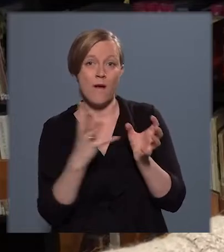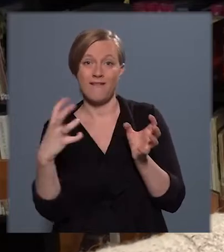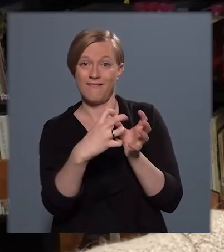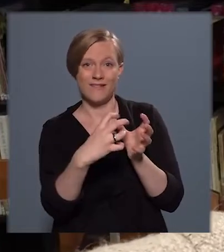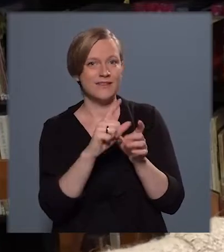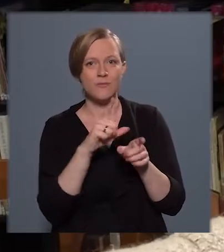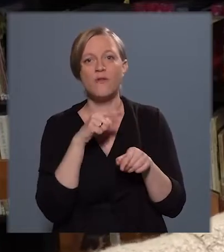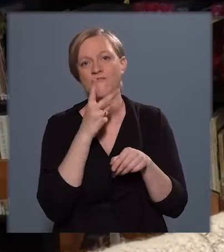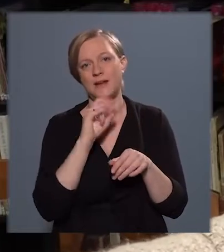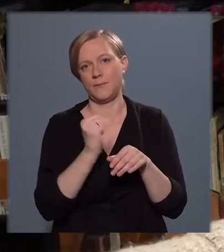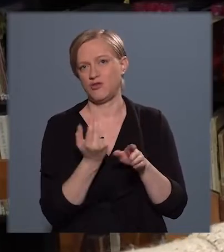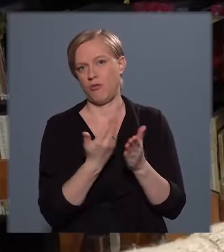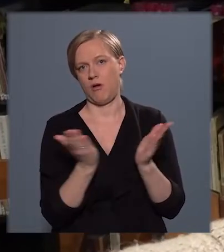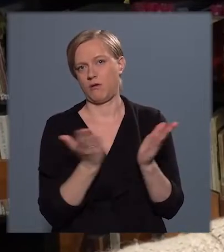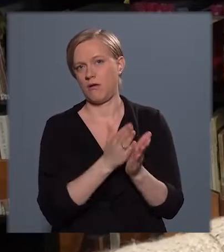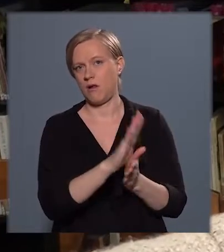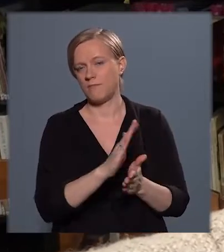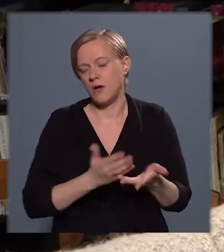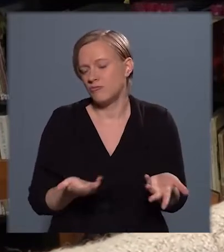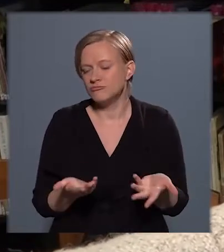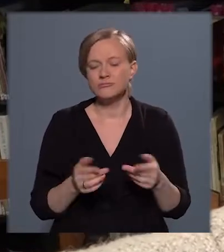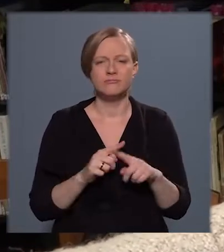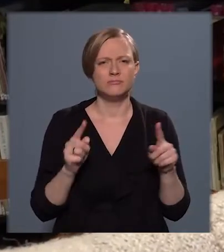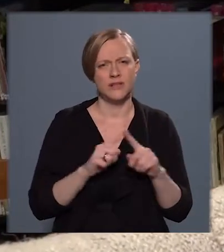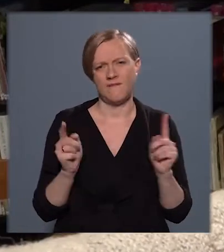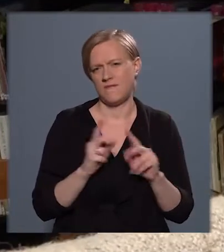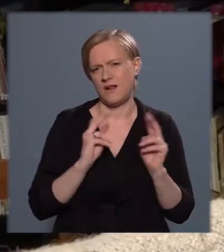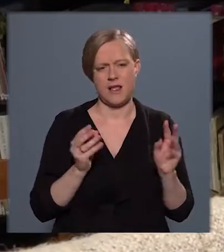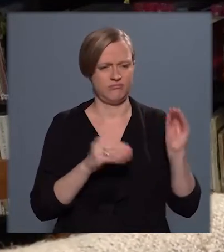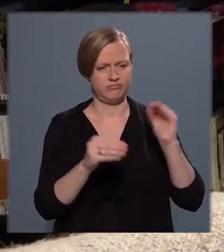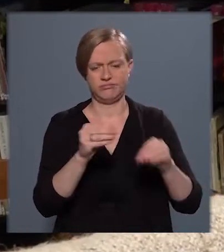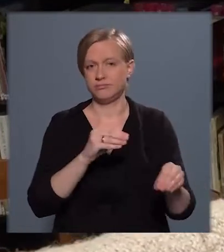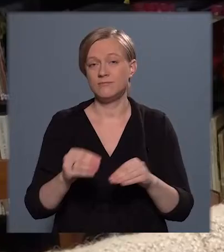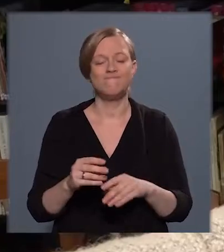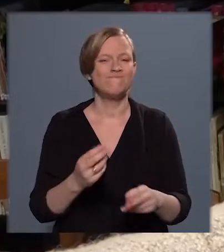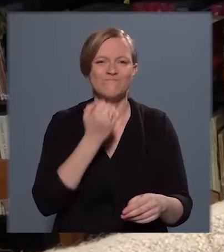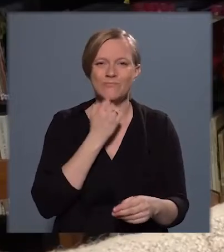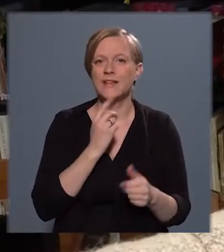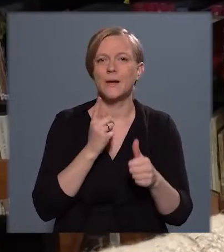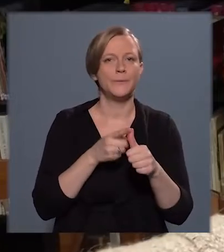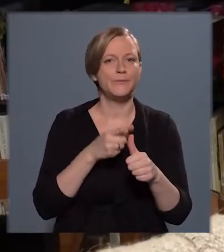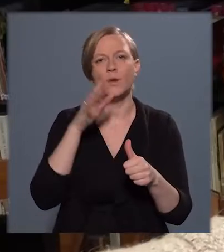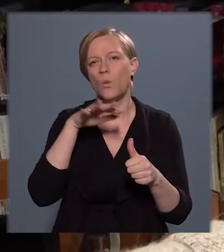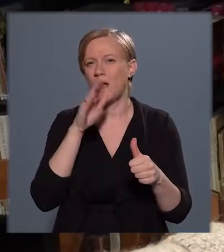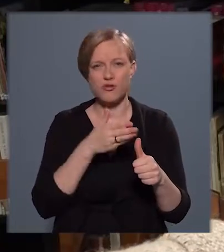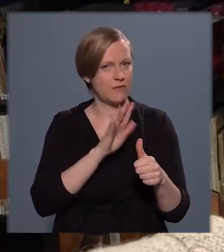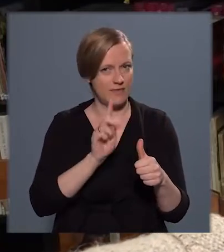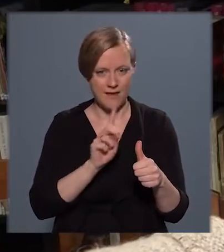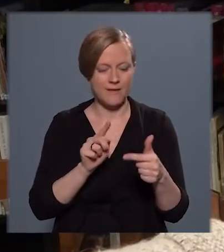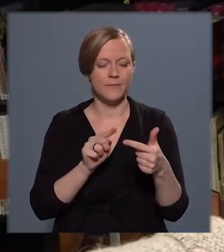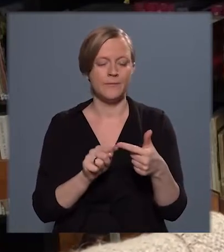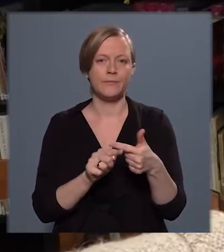ők, hanem a verebek is. Úgy szóval bármire ki lehet rakni a madáreleséget. Mondom, arra kell vigyázni, hogy lehetőleg hó, eső ne érje,